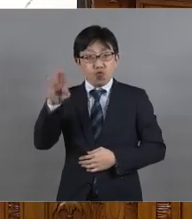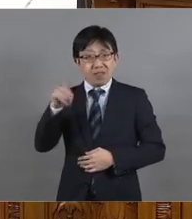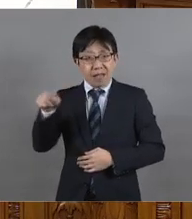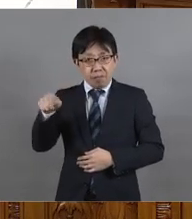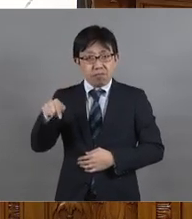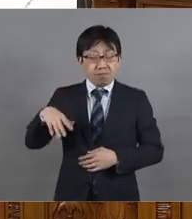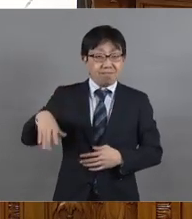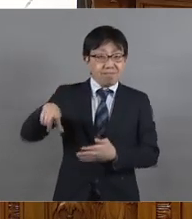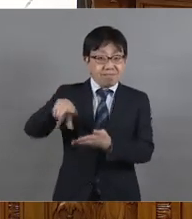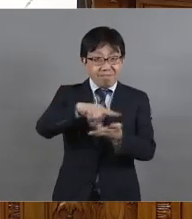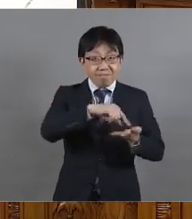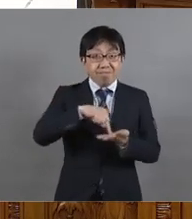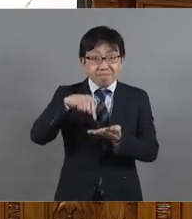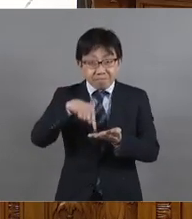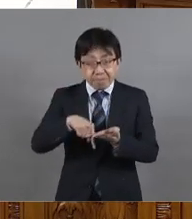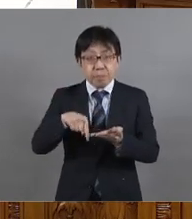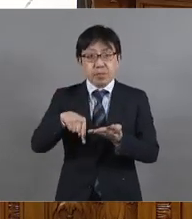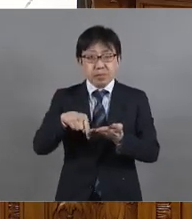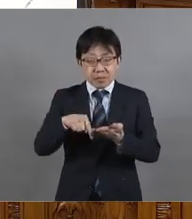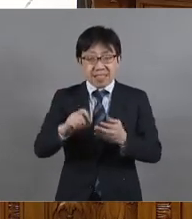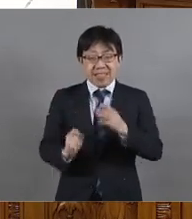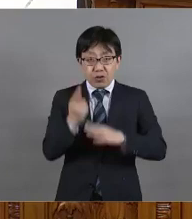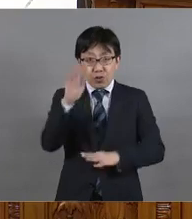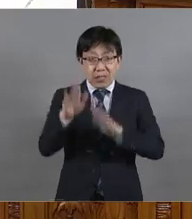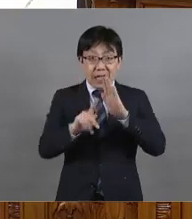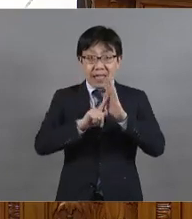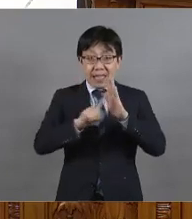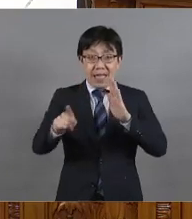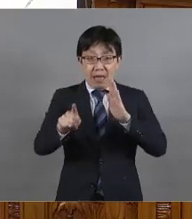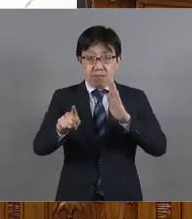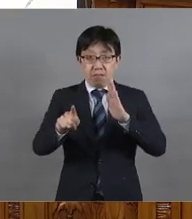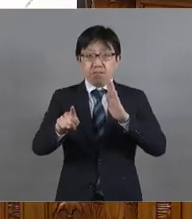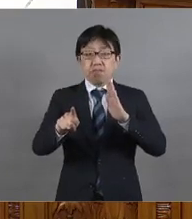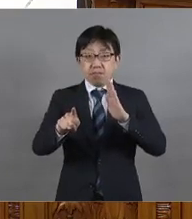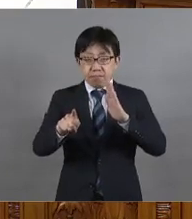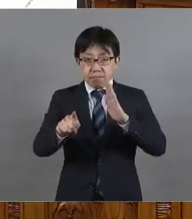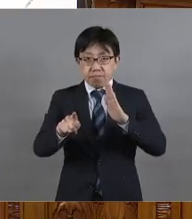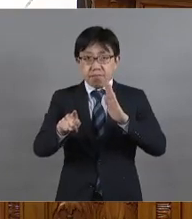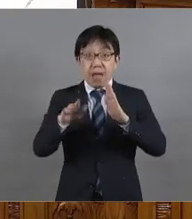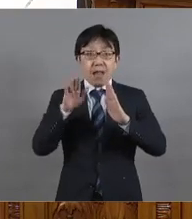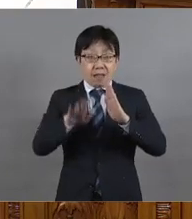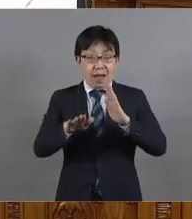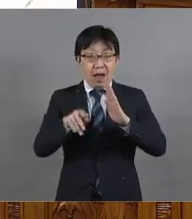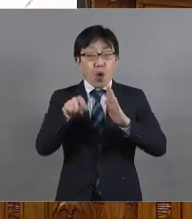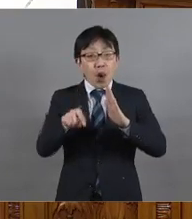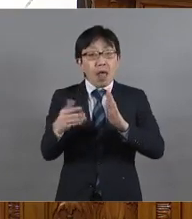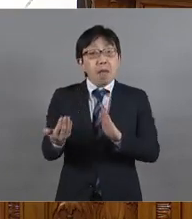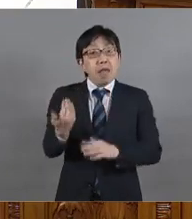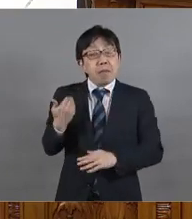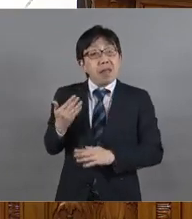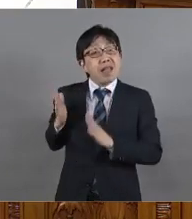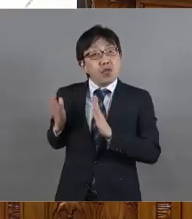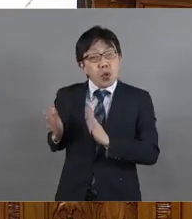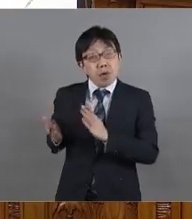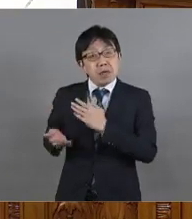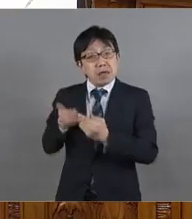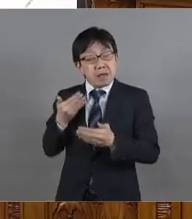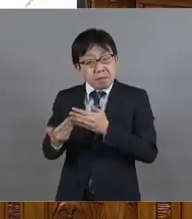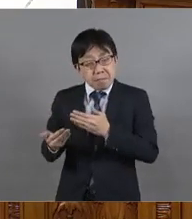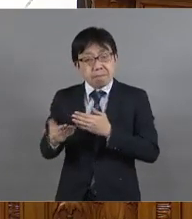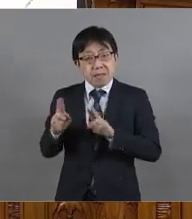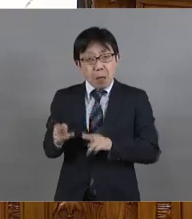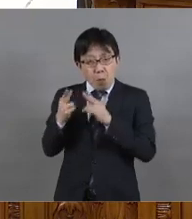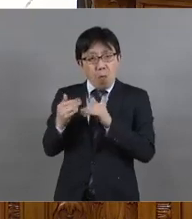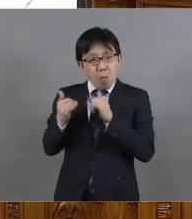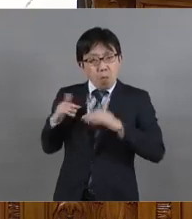事態宣言を発出したところですが今回の禁呪緊急事態宣言においてはこれまでの経験知見や専門家